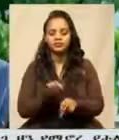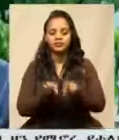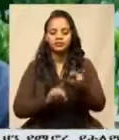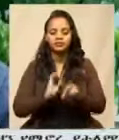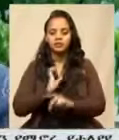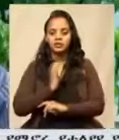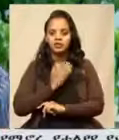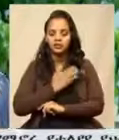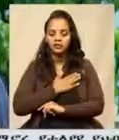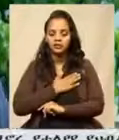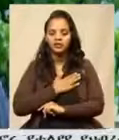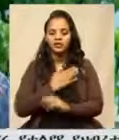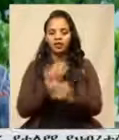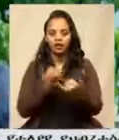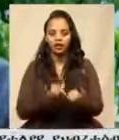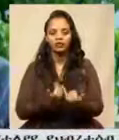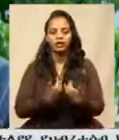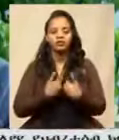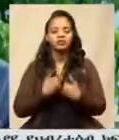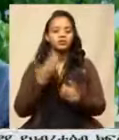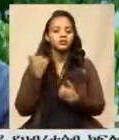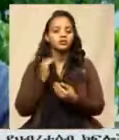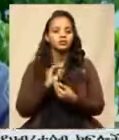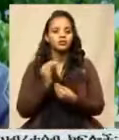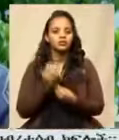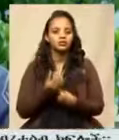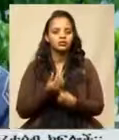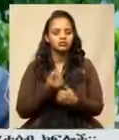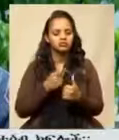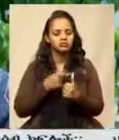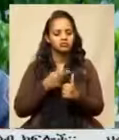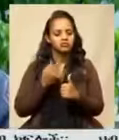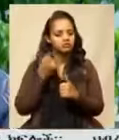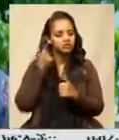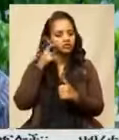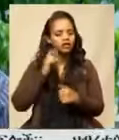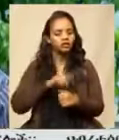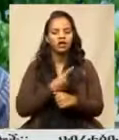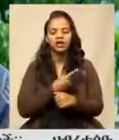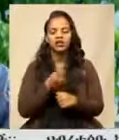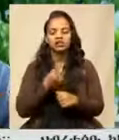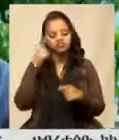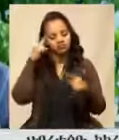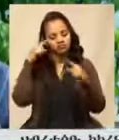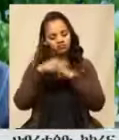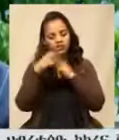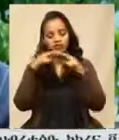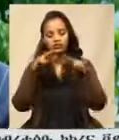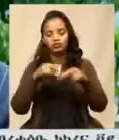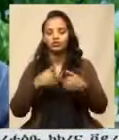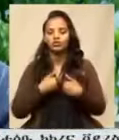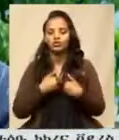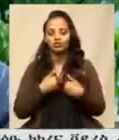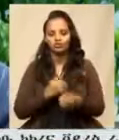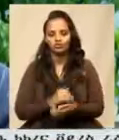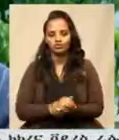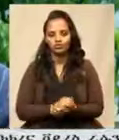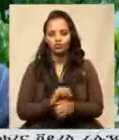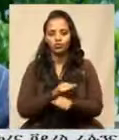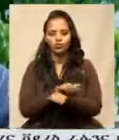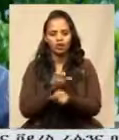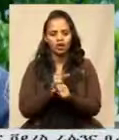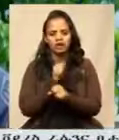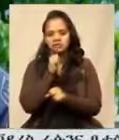ማህበረሰባችን አሁን ያለበት ነባር ሁኔታ በቅጡ መገንዘብ ያስፈልጋል። አንዳንድ የተሳሳቱ አመለካከቶች አሉ። ኮሮና